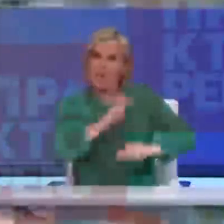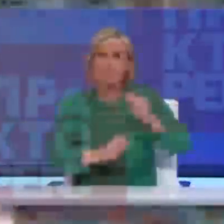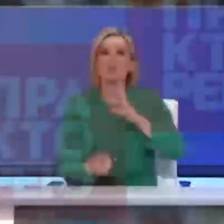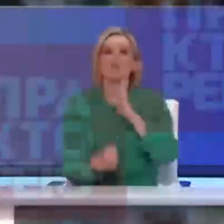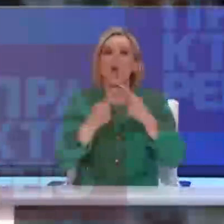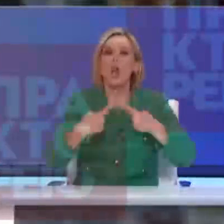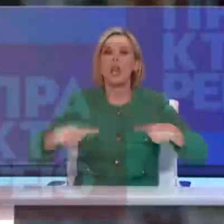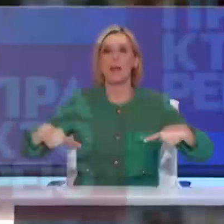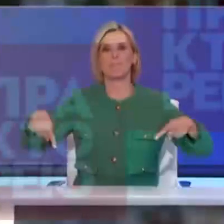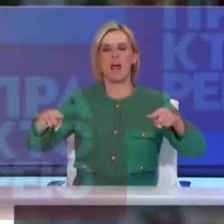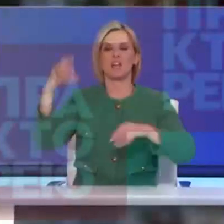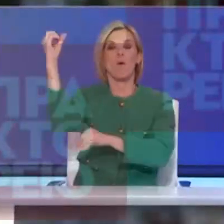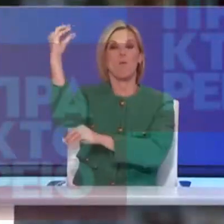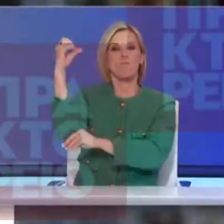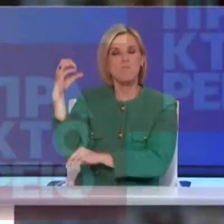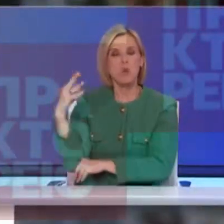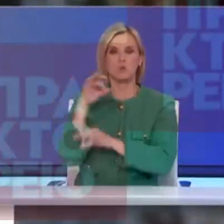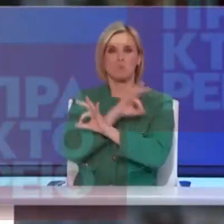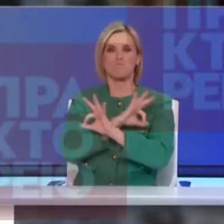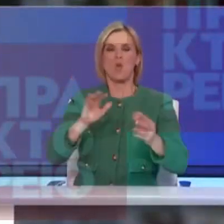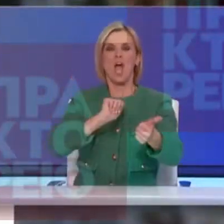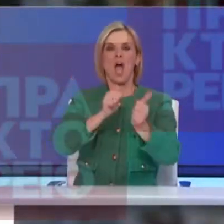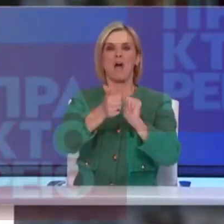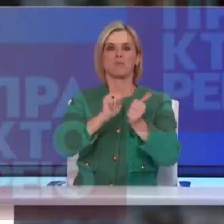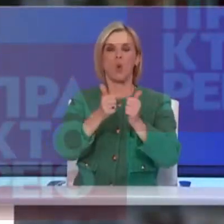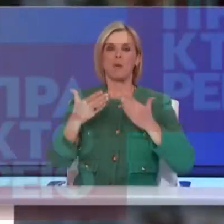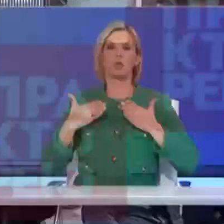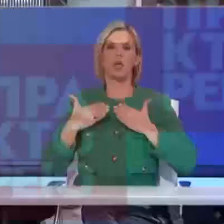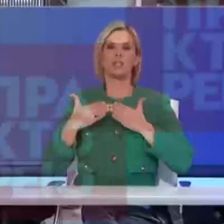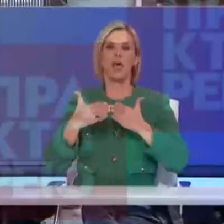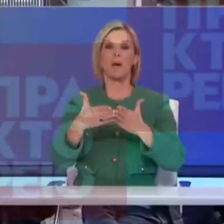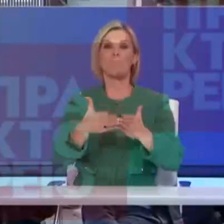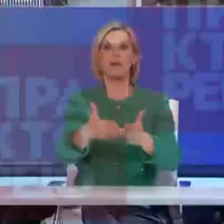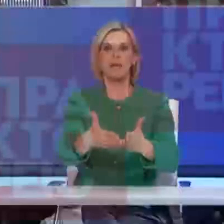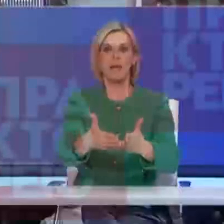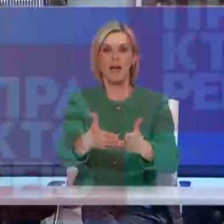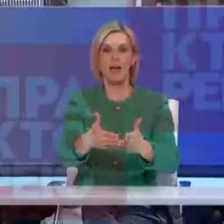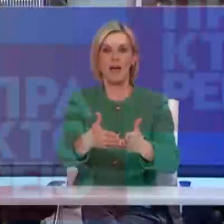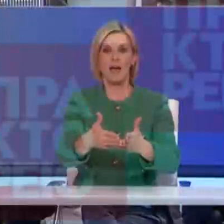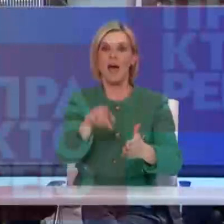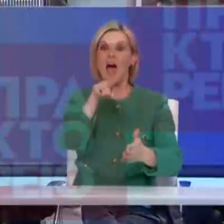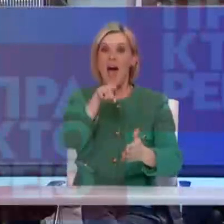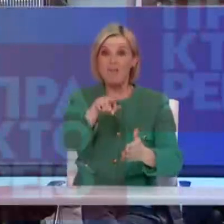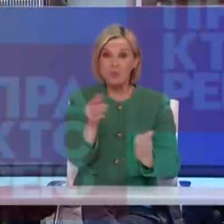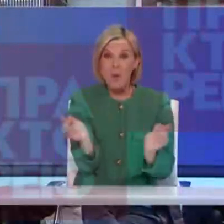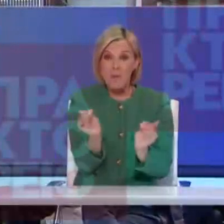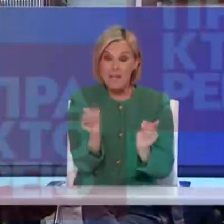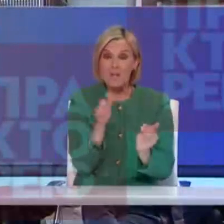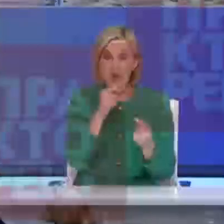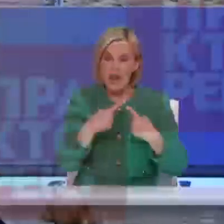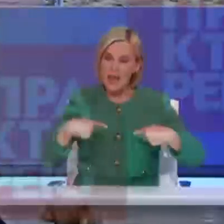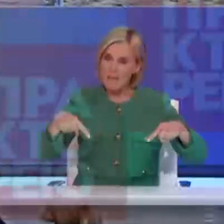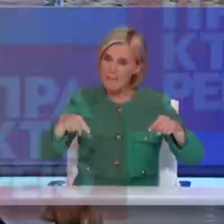μπορεί να υποδέχεται τα πλοία της γραμμής, για να μετατραπεί αυτό το πανέμορφο λιμάνι ουσιαστικά